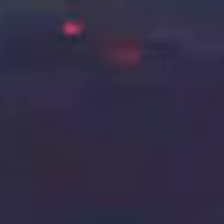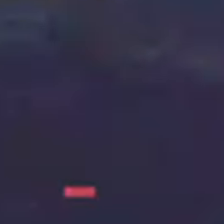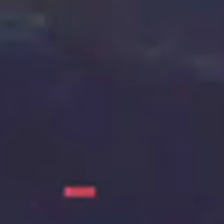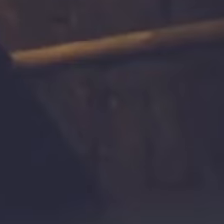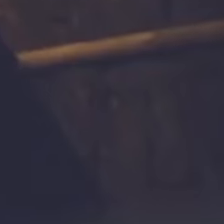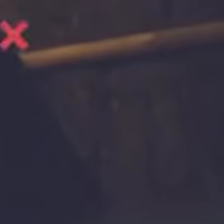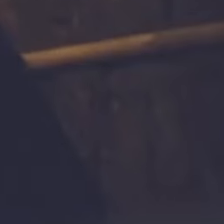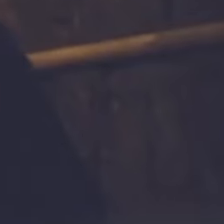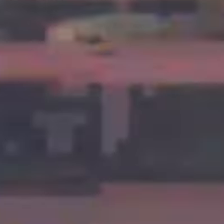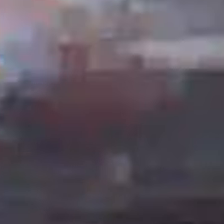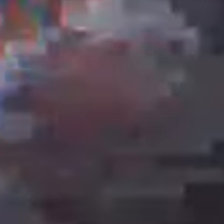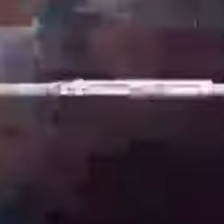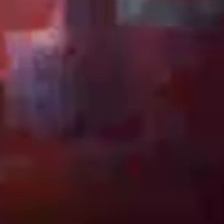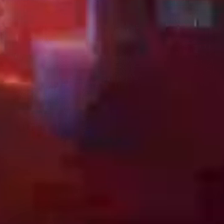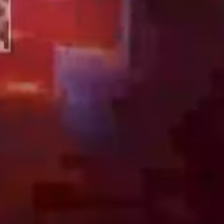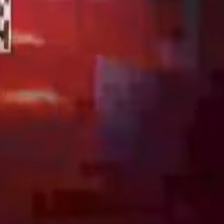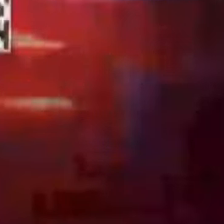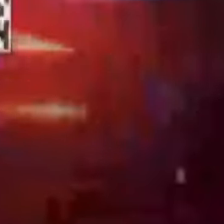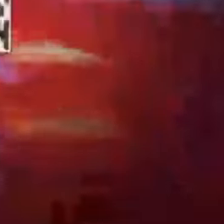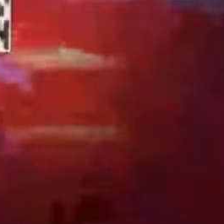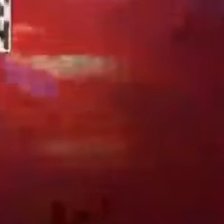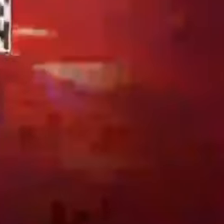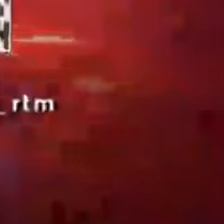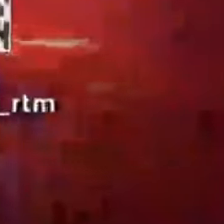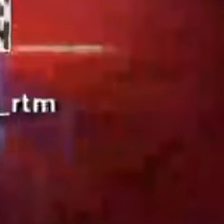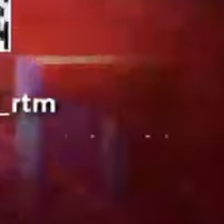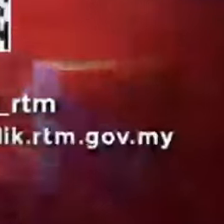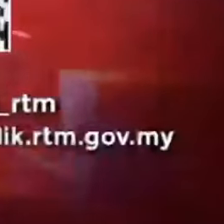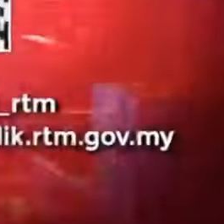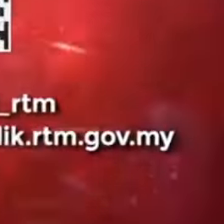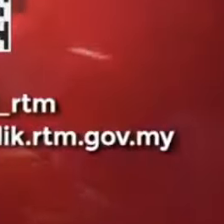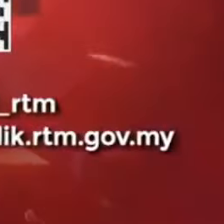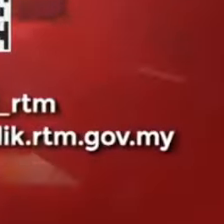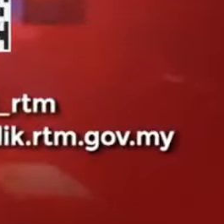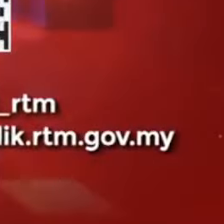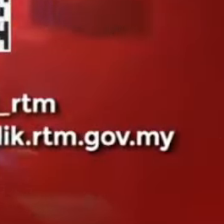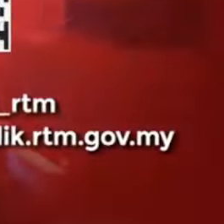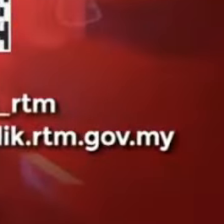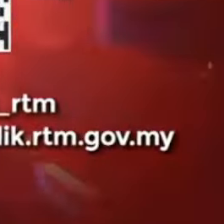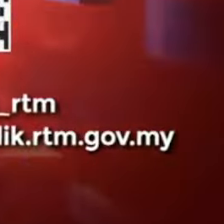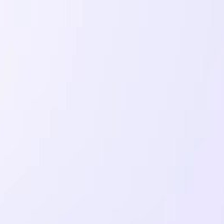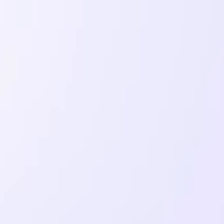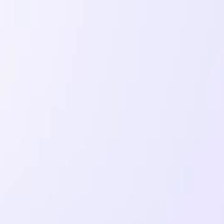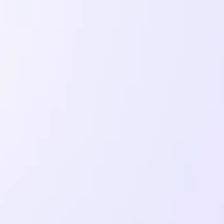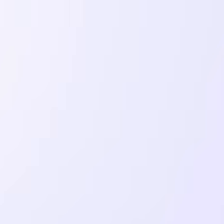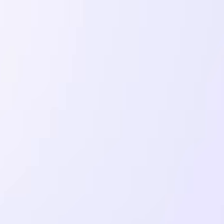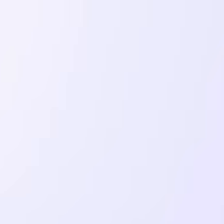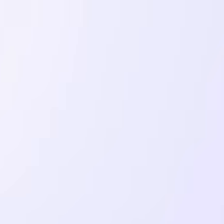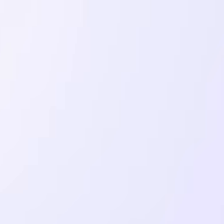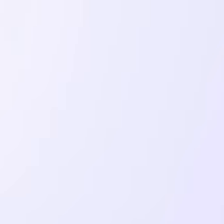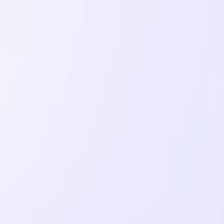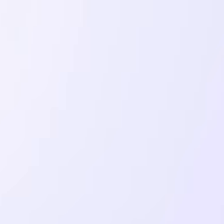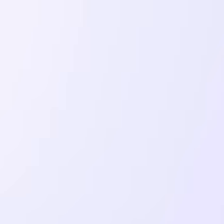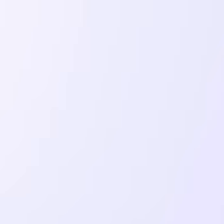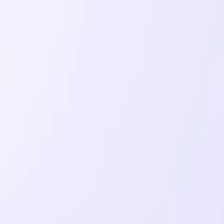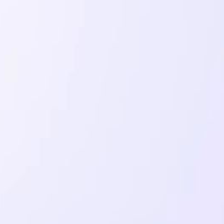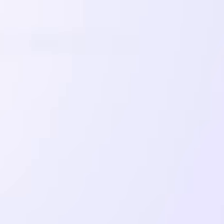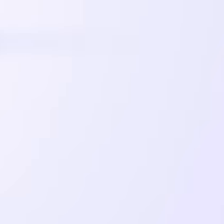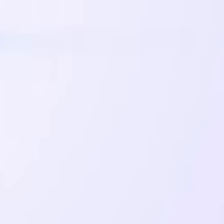RTM Click. Kepada penonton setia TV1, teruskan sokongan anda.